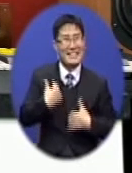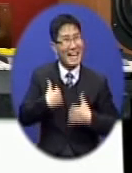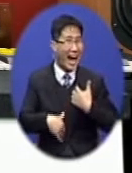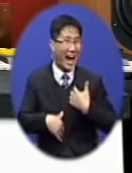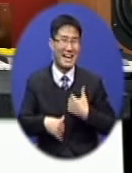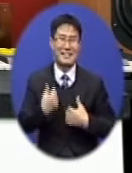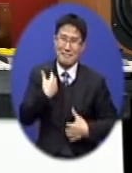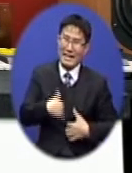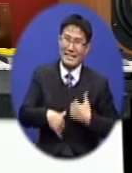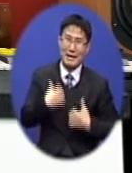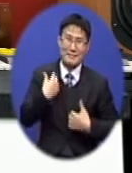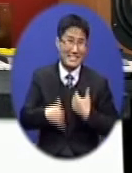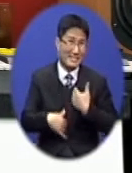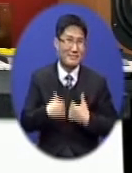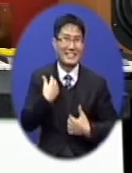반갑습니다.